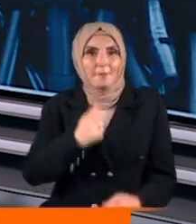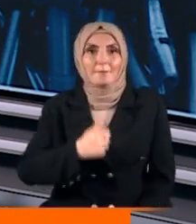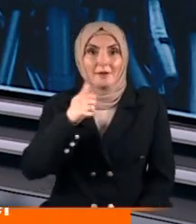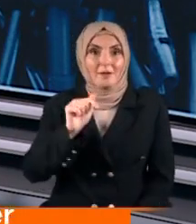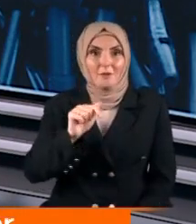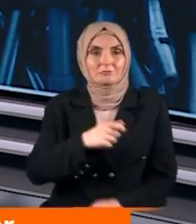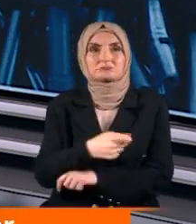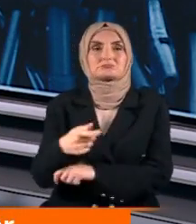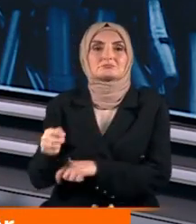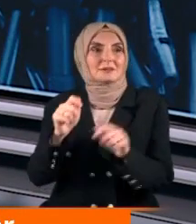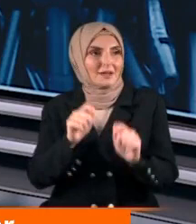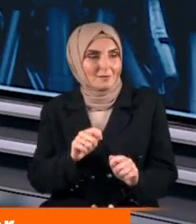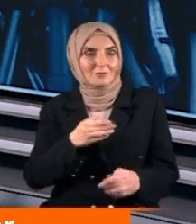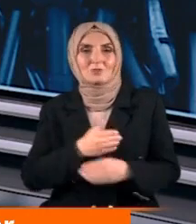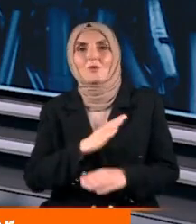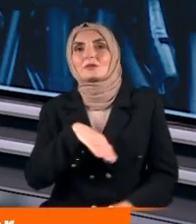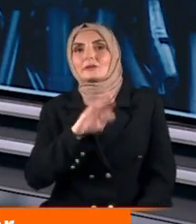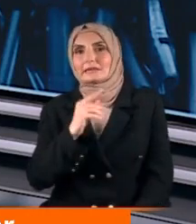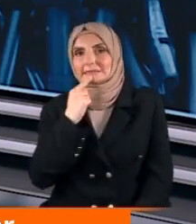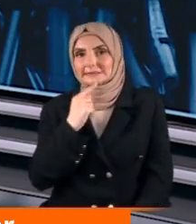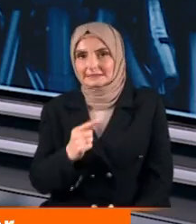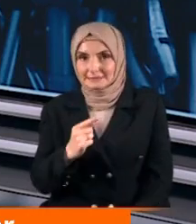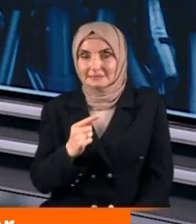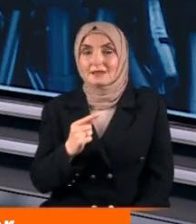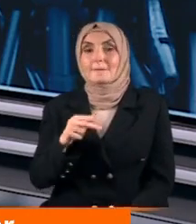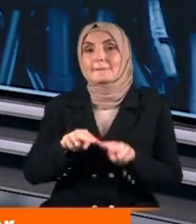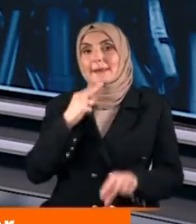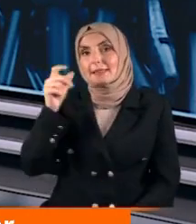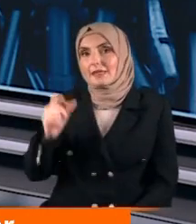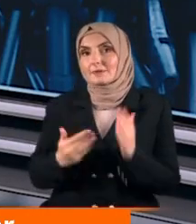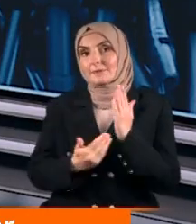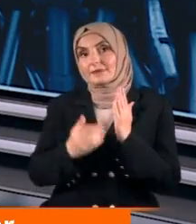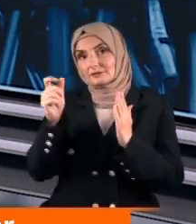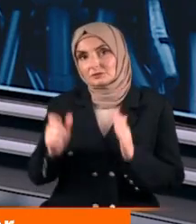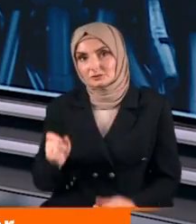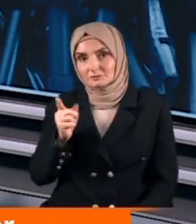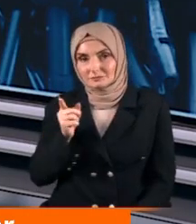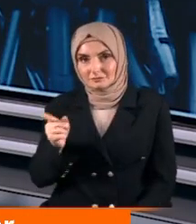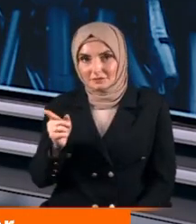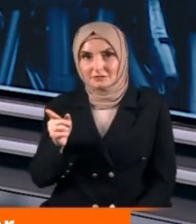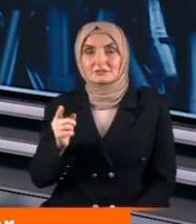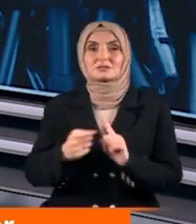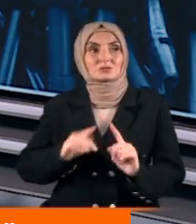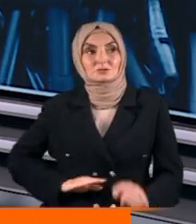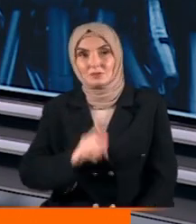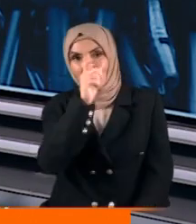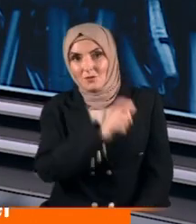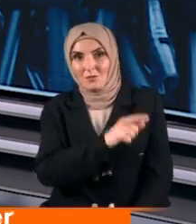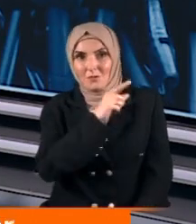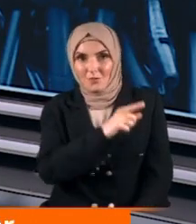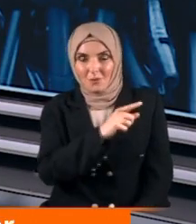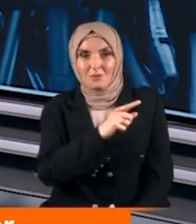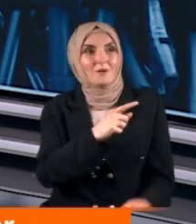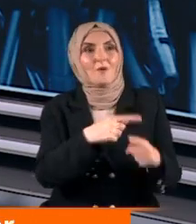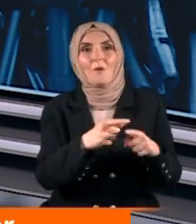kurdu. Akşener'in yakın kurmayı Ümit Özdağ'la ise Kılıçdaroğlu'na iktidar ortağını kandırabilirsiniz, birlikte muhalefet yaptığınız